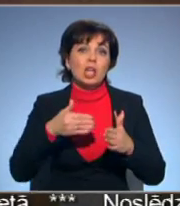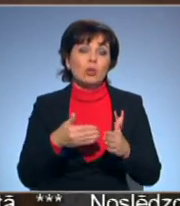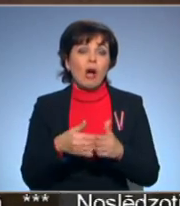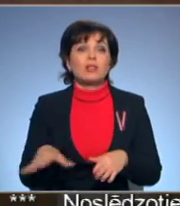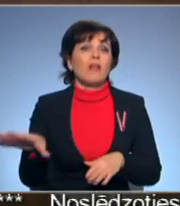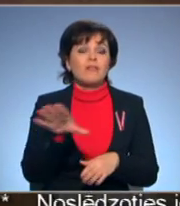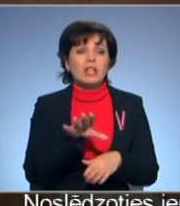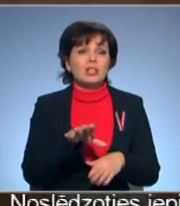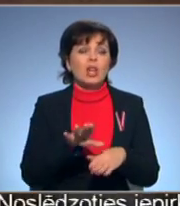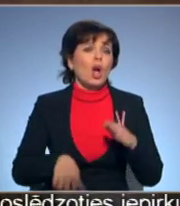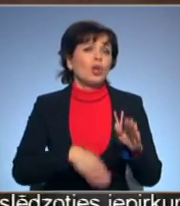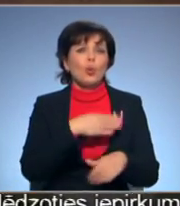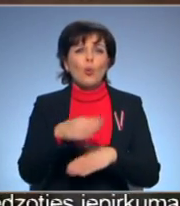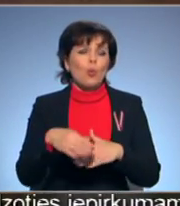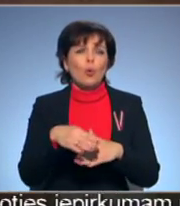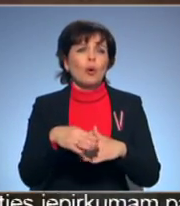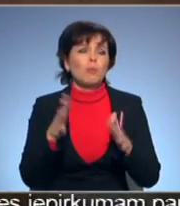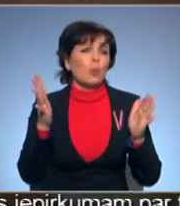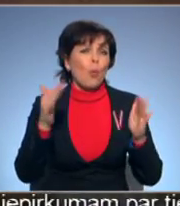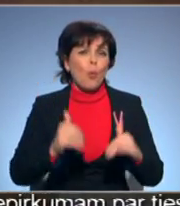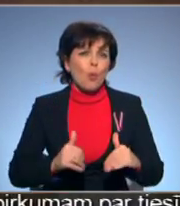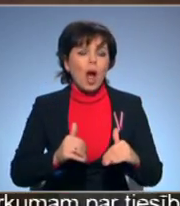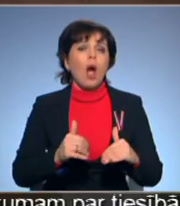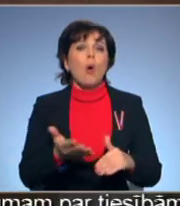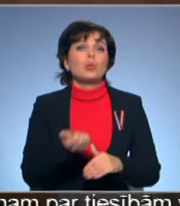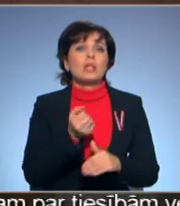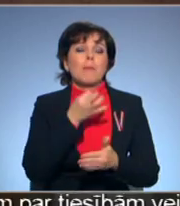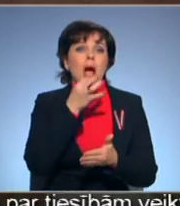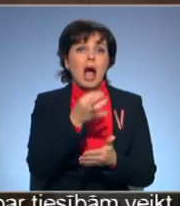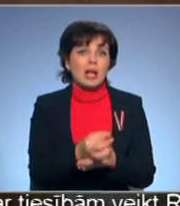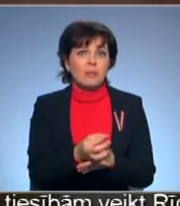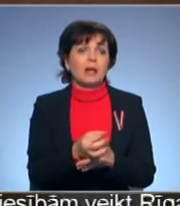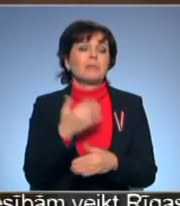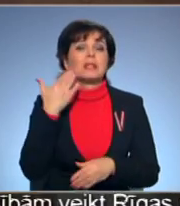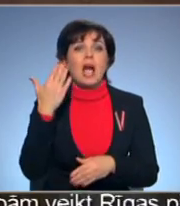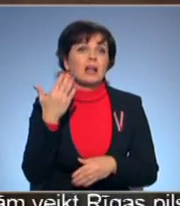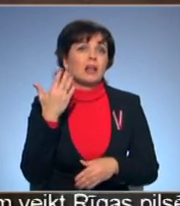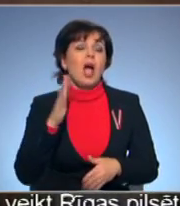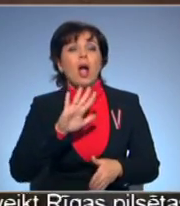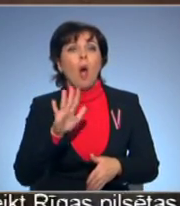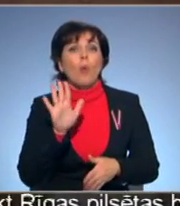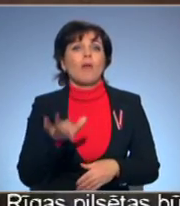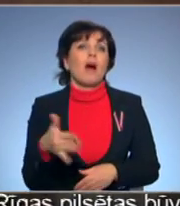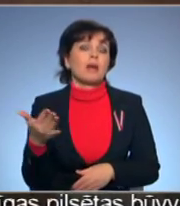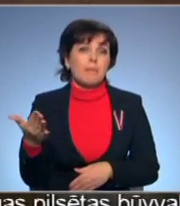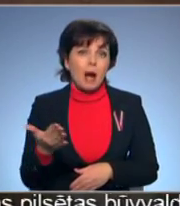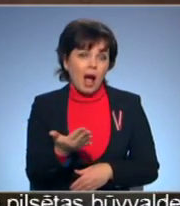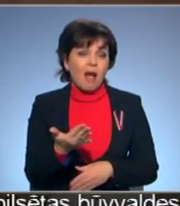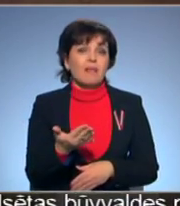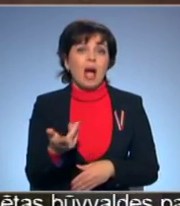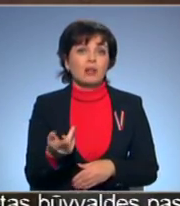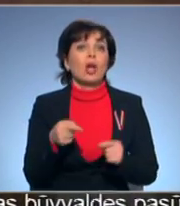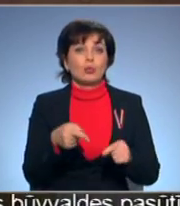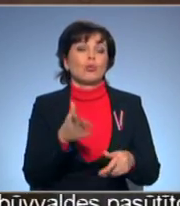viss brūk un jūk un uzņemties tādu atbildību, kā saka, cerēt, ka var kaut ko panākt, nu